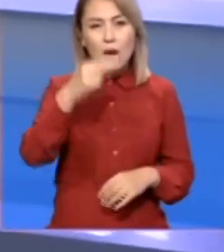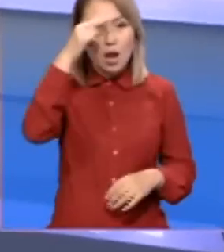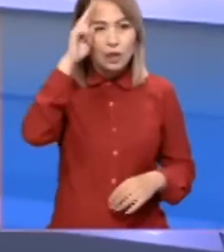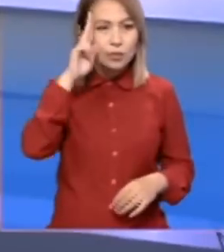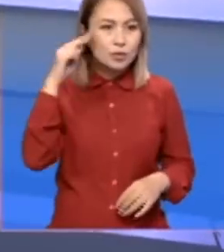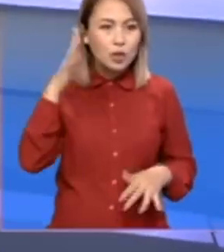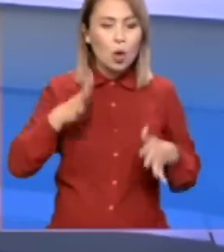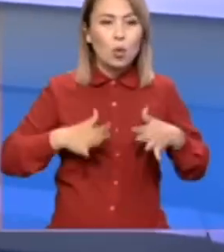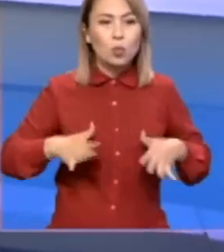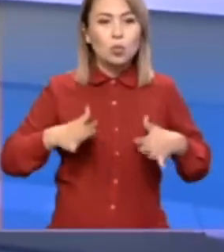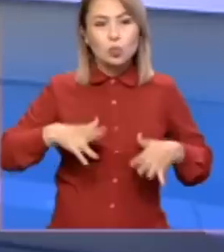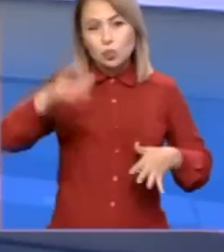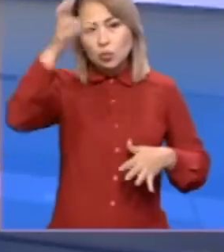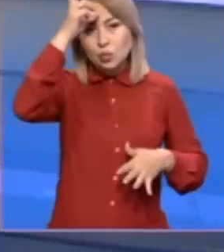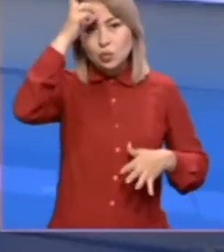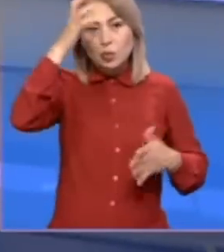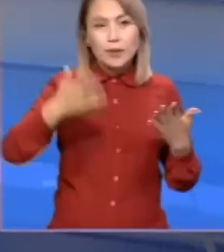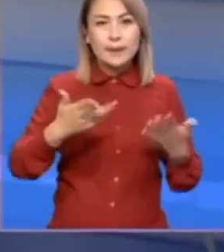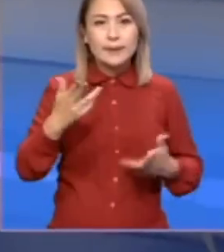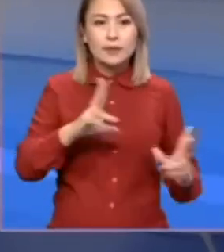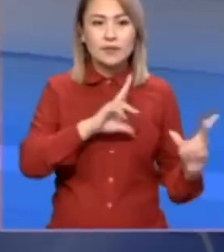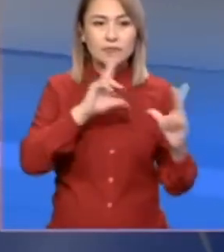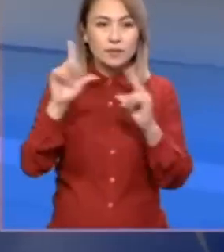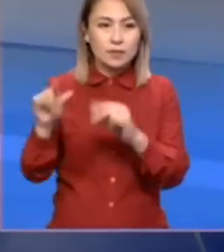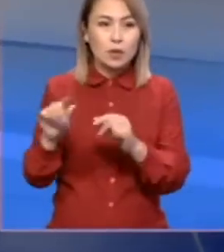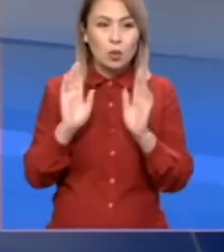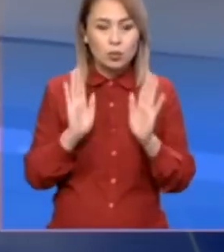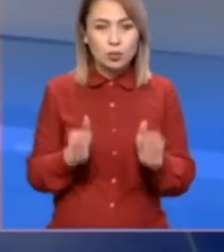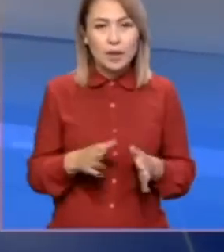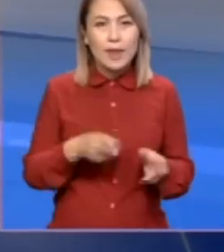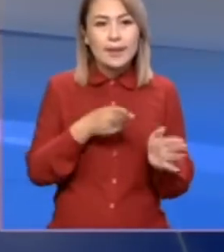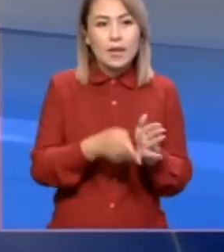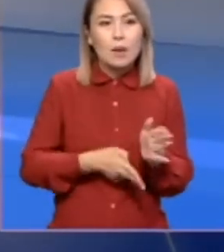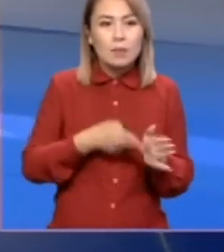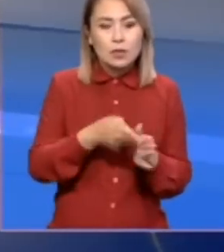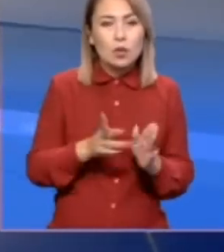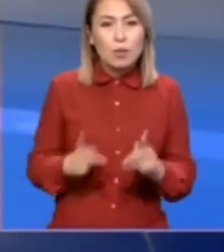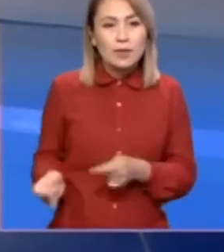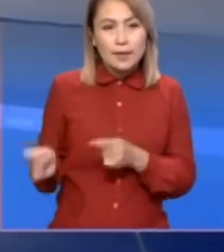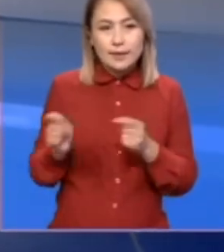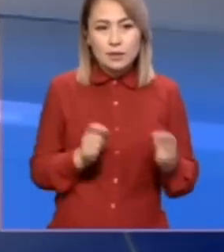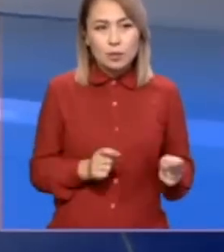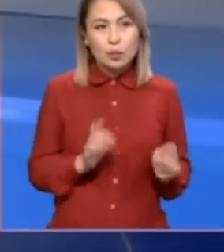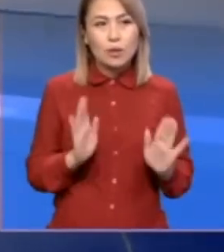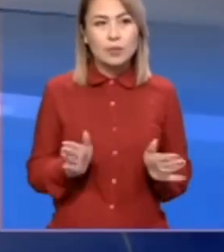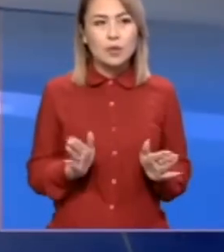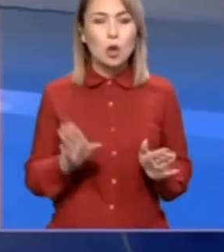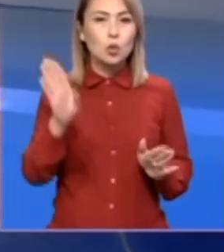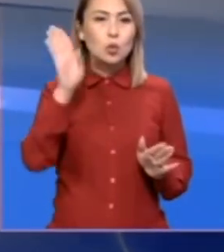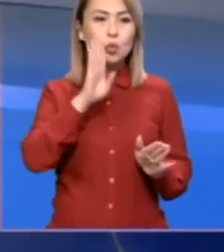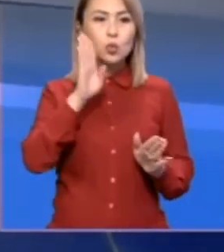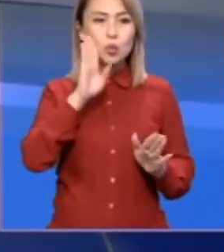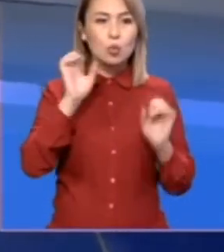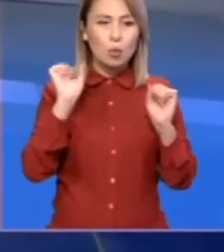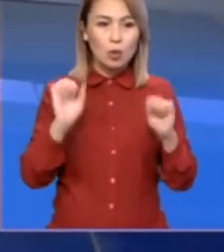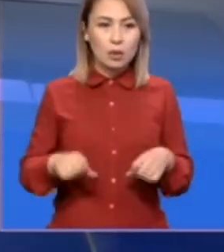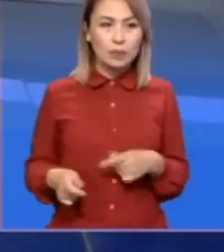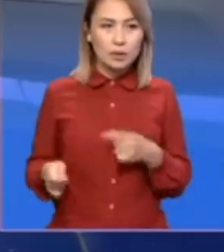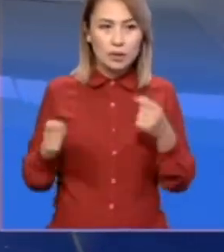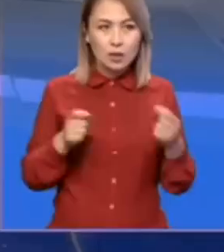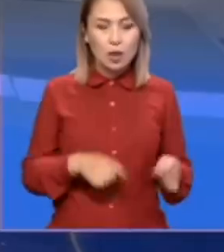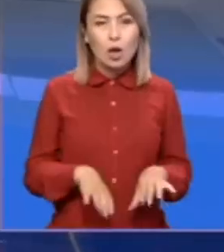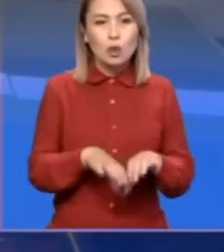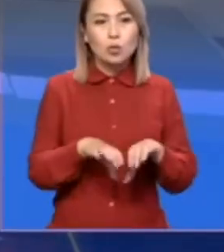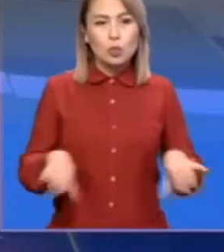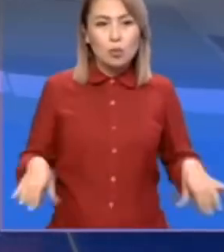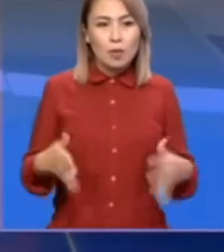Грузия, Турция арқылы Европаға кететін болсақ, біз темір жолмен де тасимыз, сумен, танкерлімен де тасимыз, трубамен